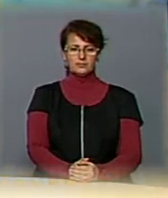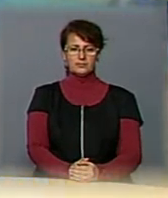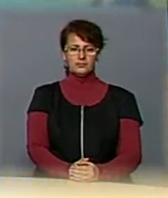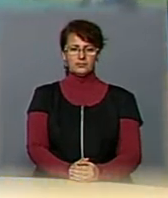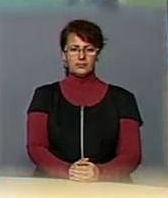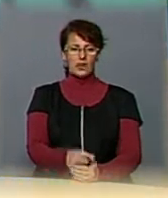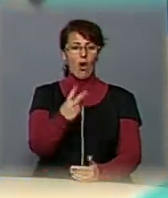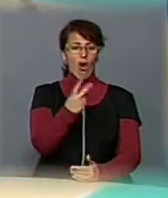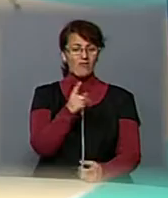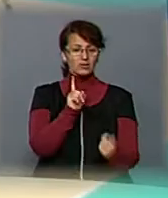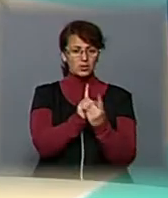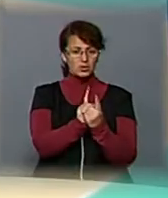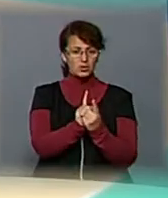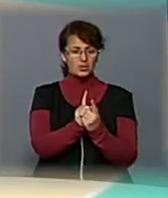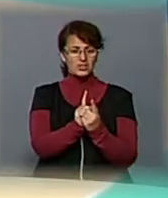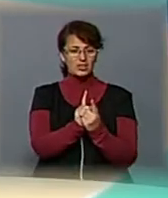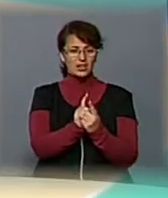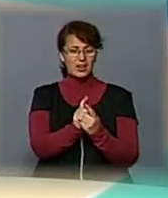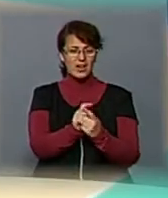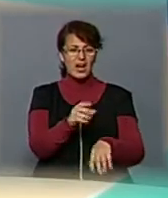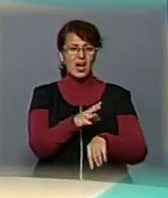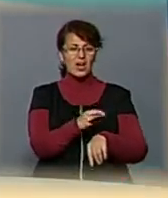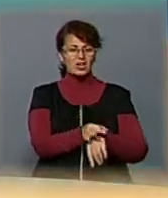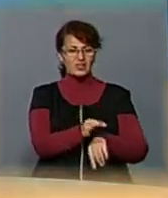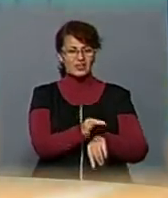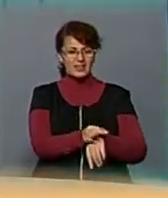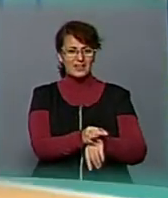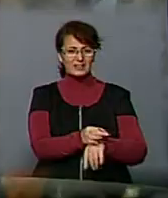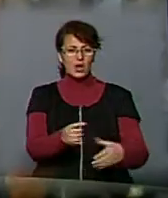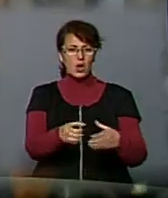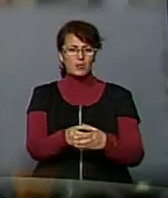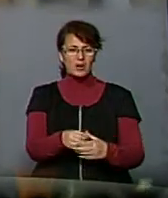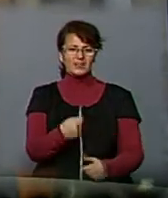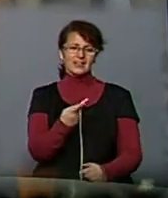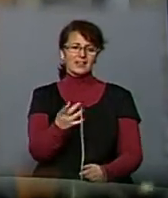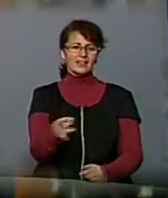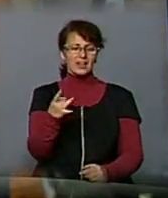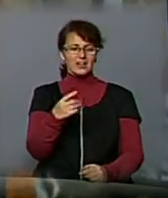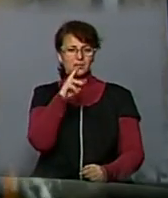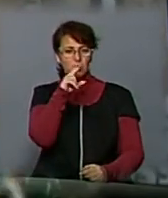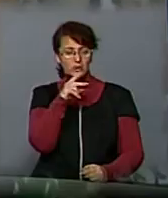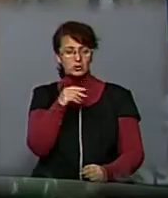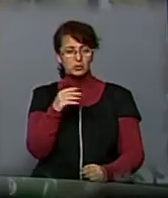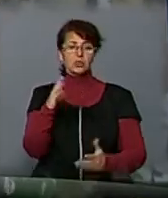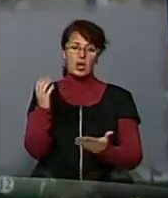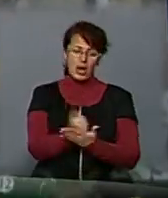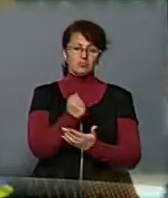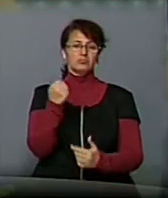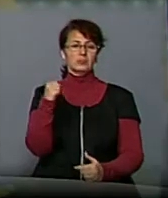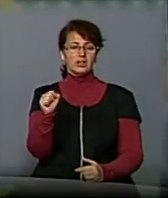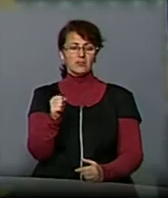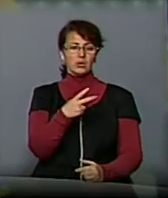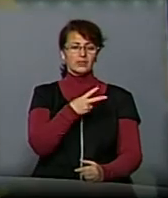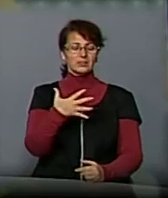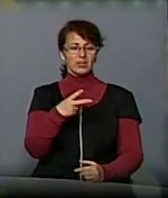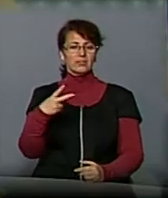25-16. У другій партії підопічні Угіса Крастінша кілька разів помилилися на подачі, однак здобули перемогу 25-21. В третій